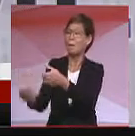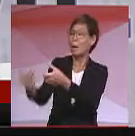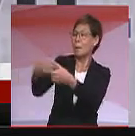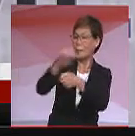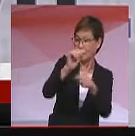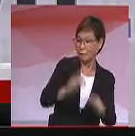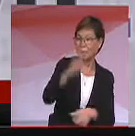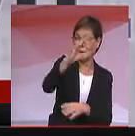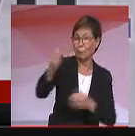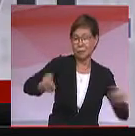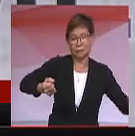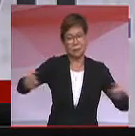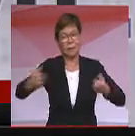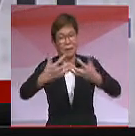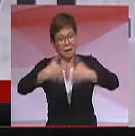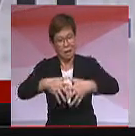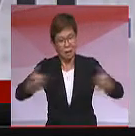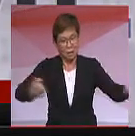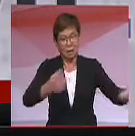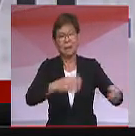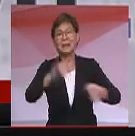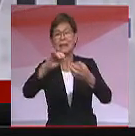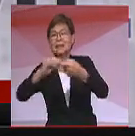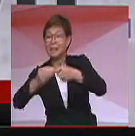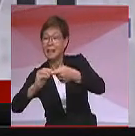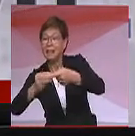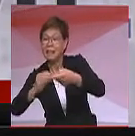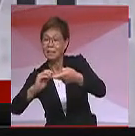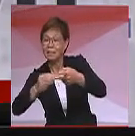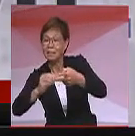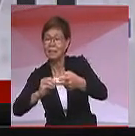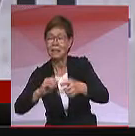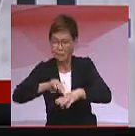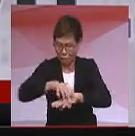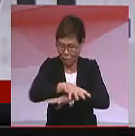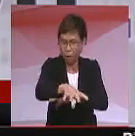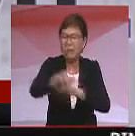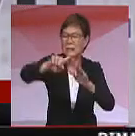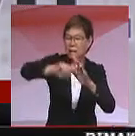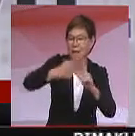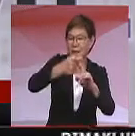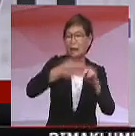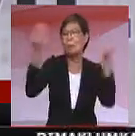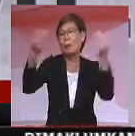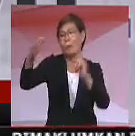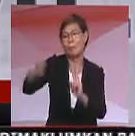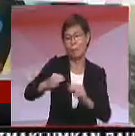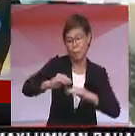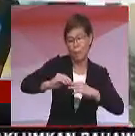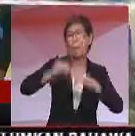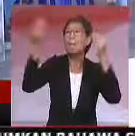pekerja di syarikat automobil dan kluster inai yang menggambarkan jangkitan kluster bermula daripada majlis